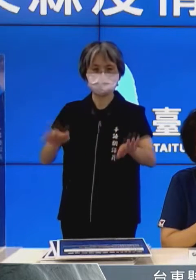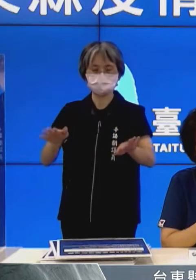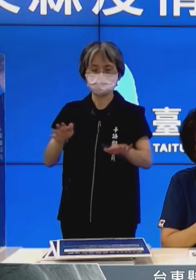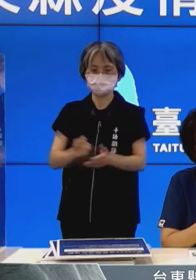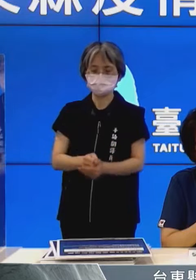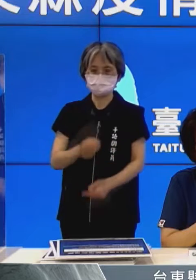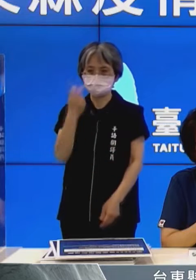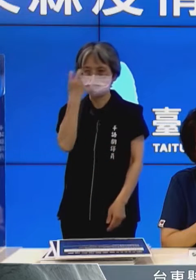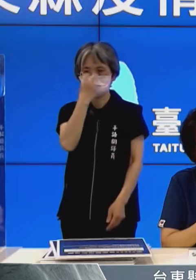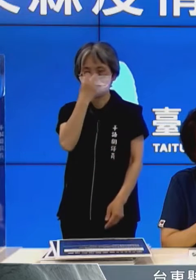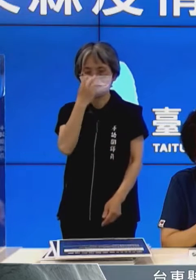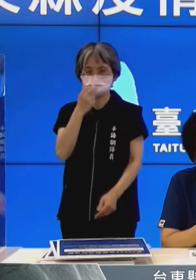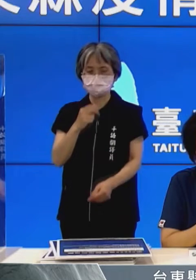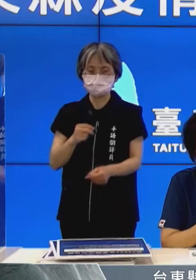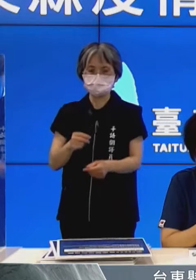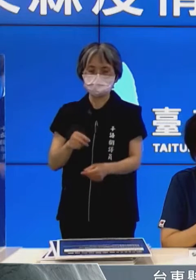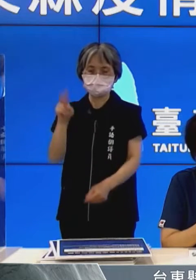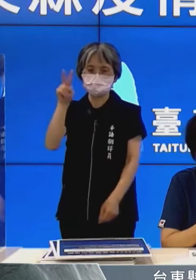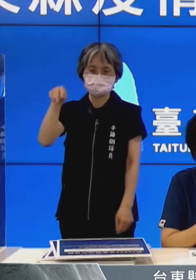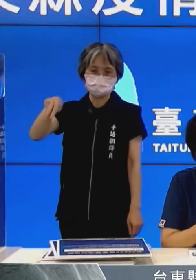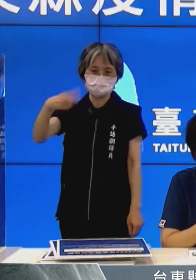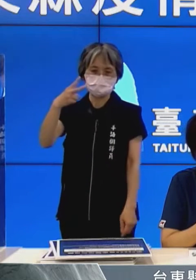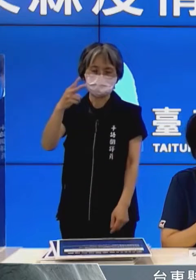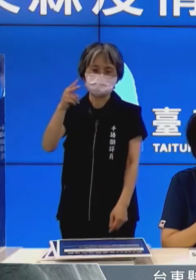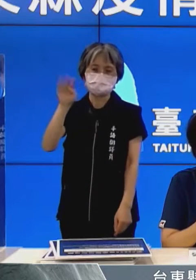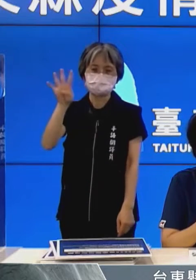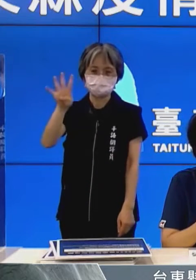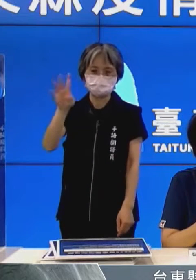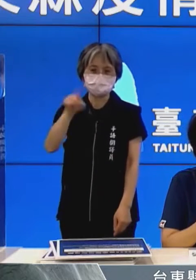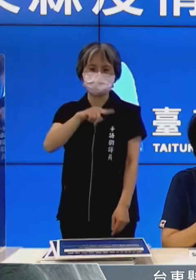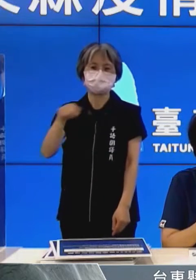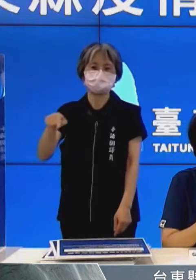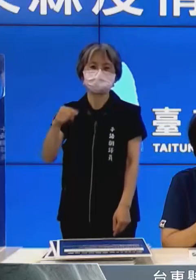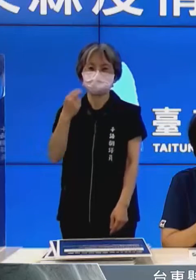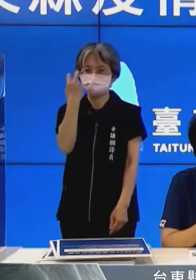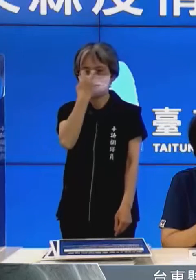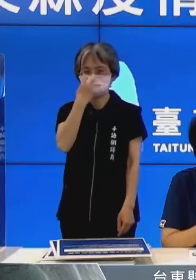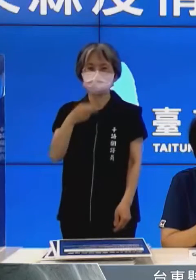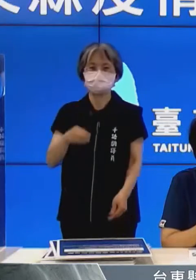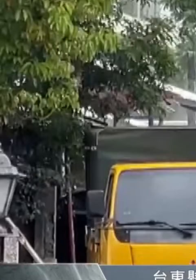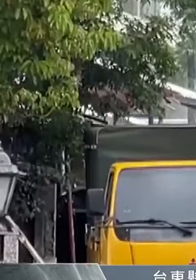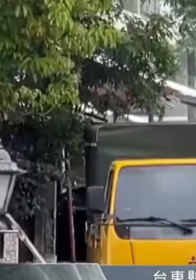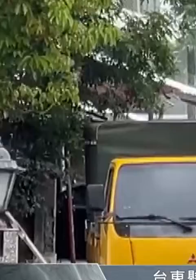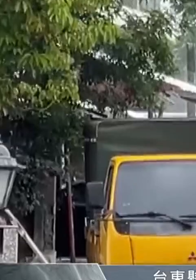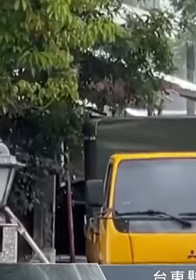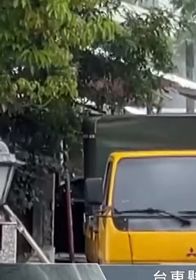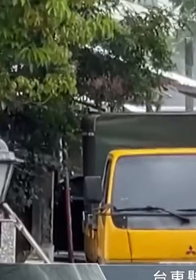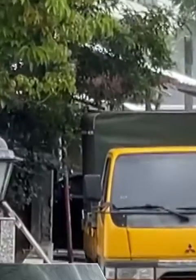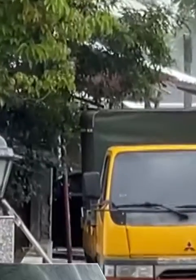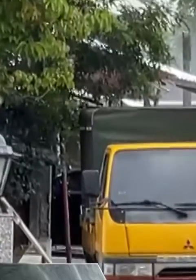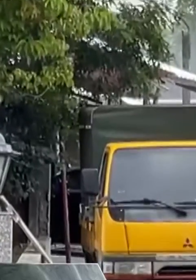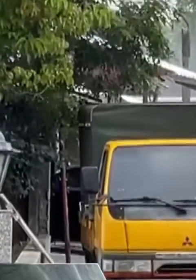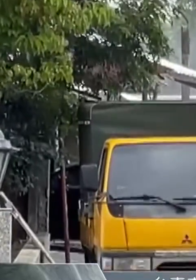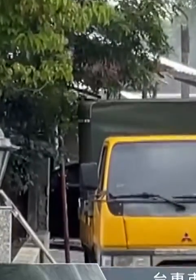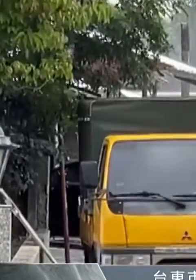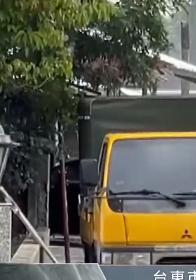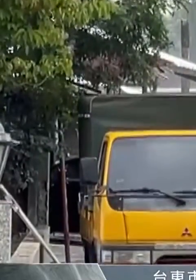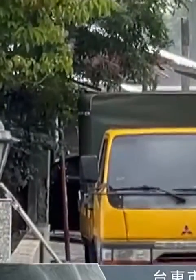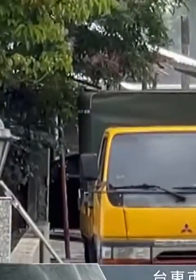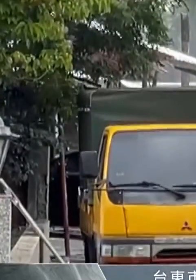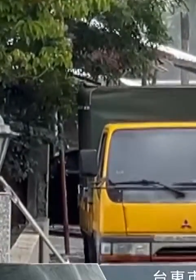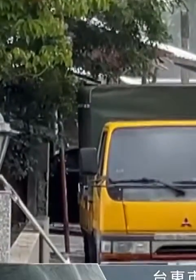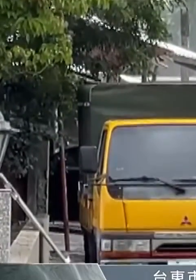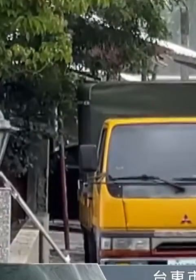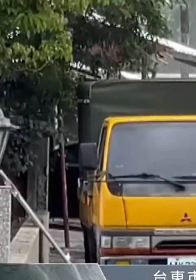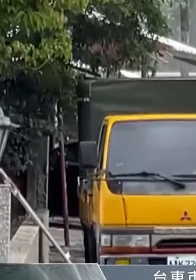共有204位受检，目前全部都为阴性。 而为了因应新增的6起台